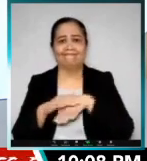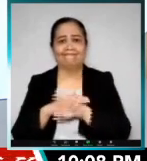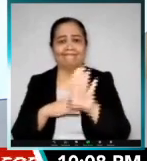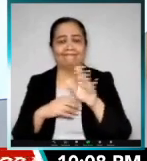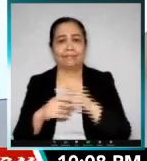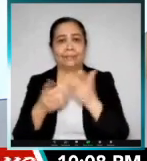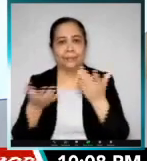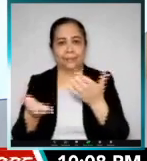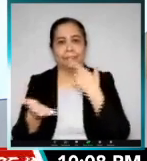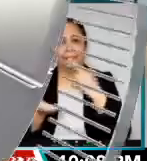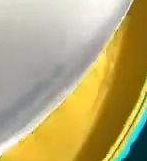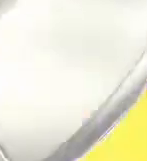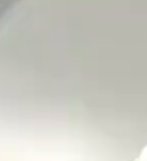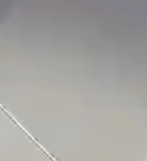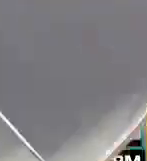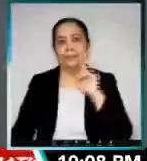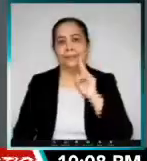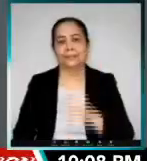Mariz Umali.